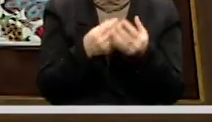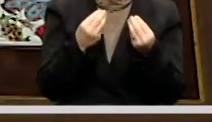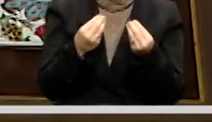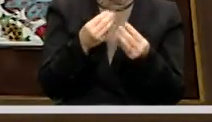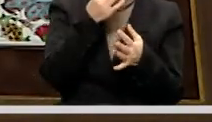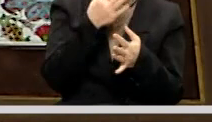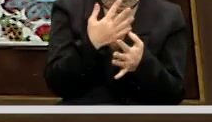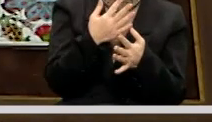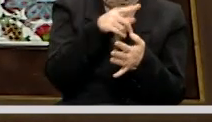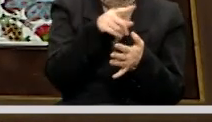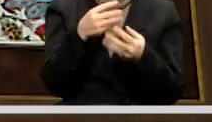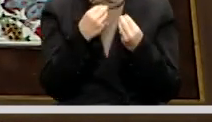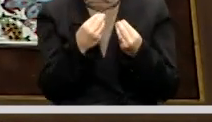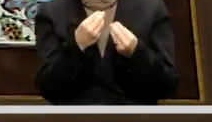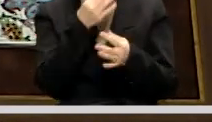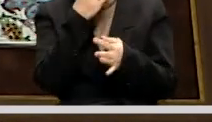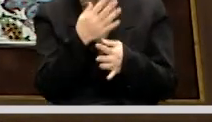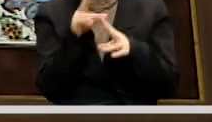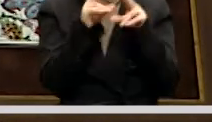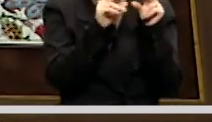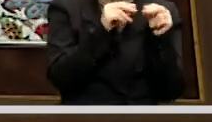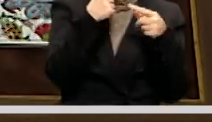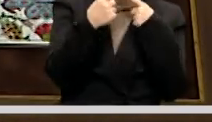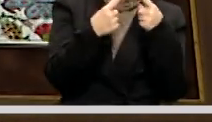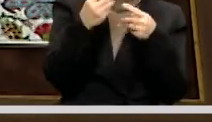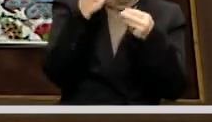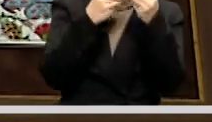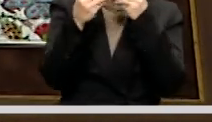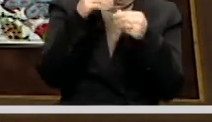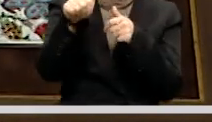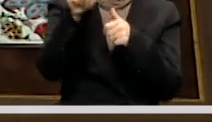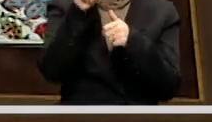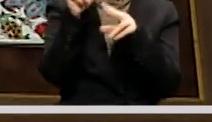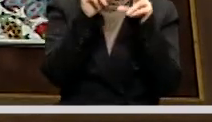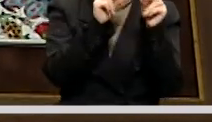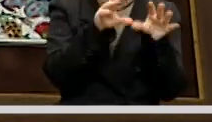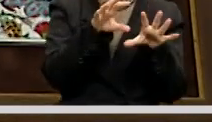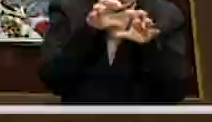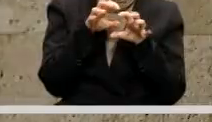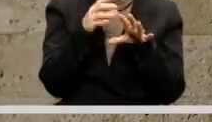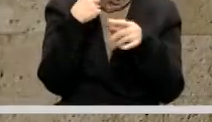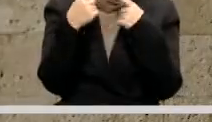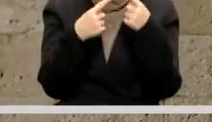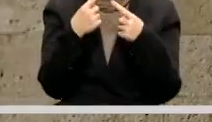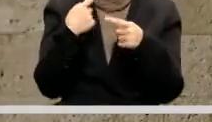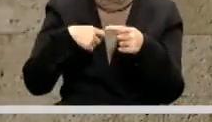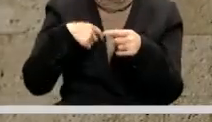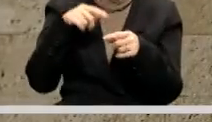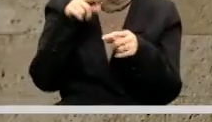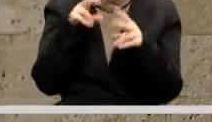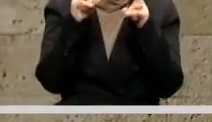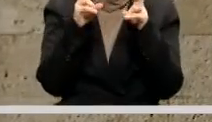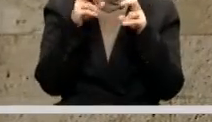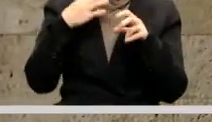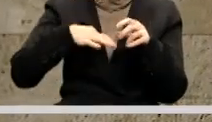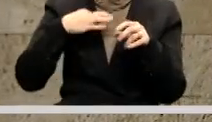teşekkür ediyoruz. Biz de iyiyiz. Sağ olun. Uykuyu konuşacağız bugün. Daha doğrusu evet. Yediğimiz içtiğimizin uykumuza etkisini. Özellikle bu konuyu pazartesi konuşmuş